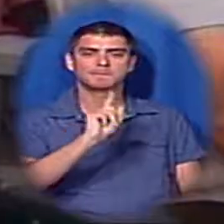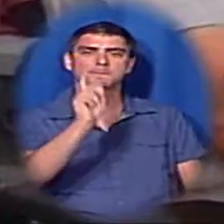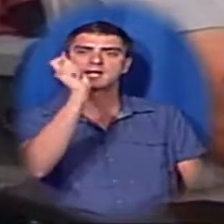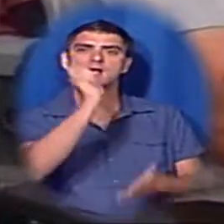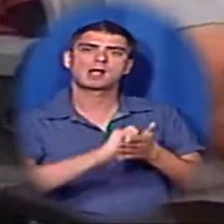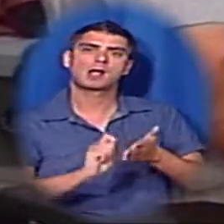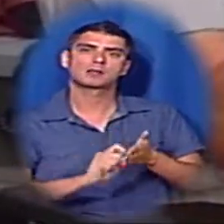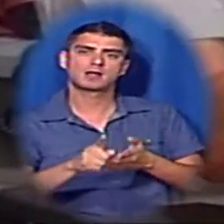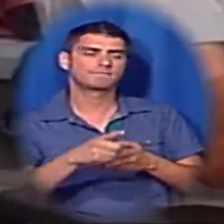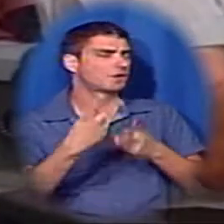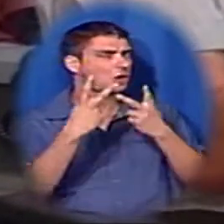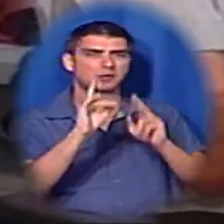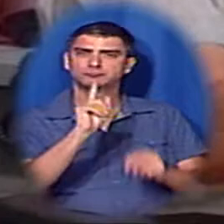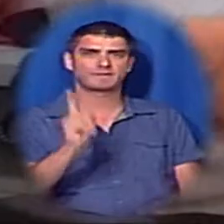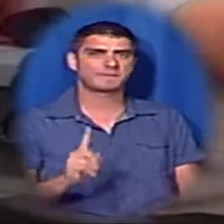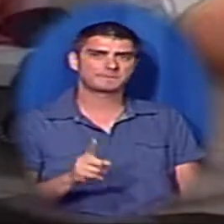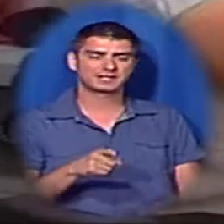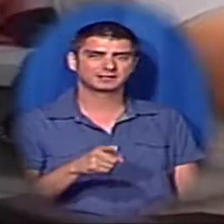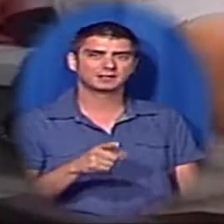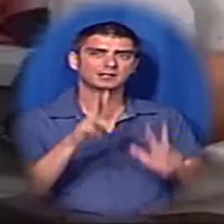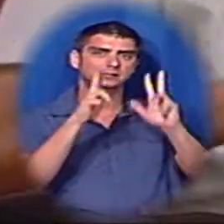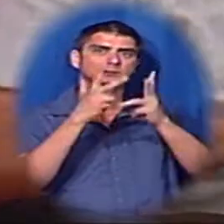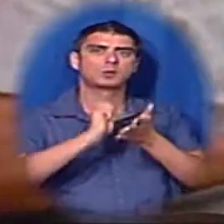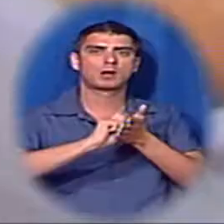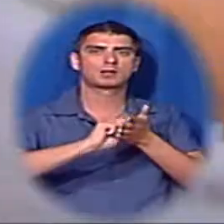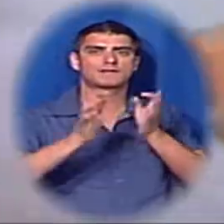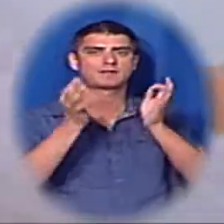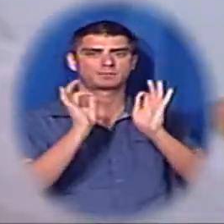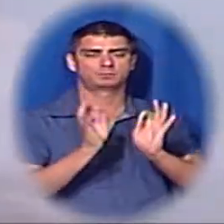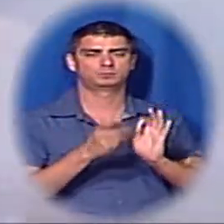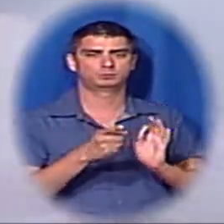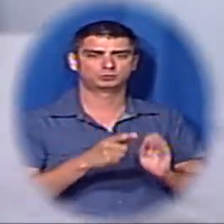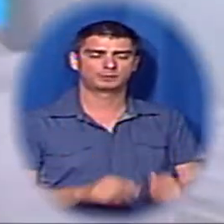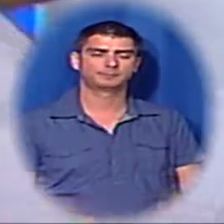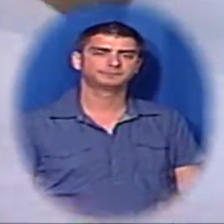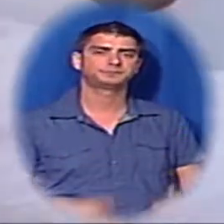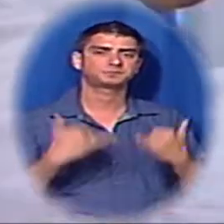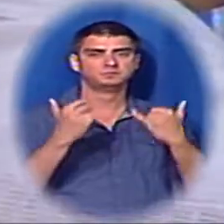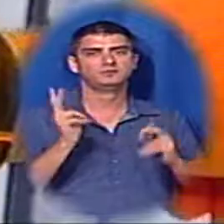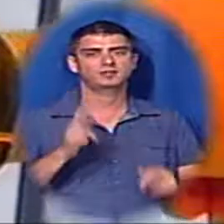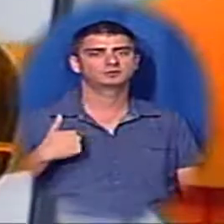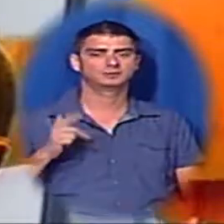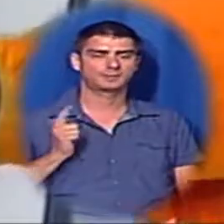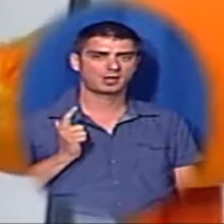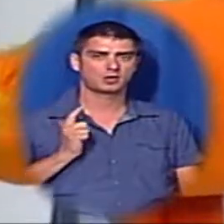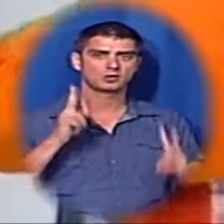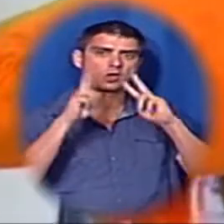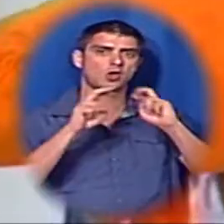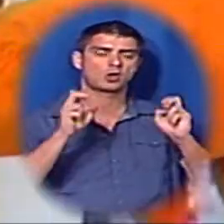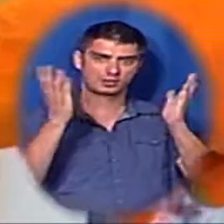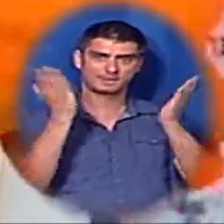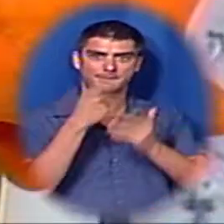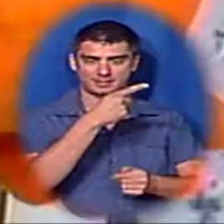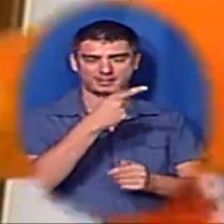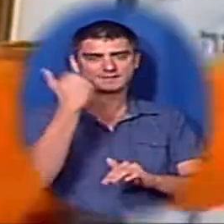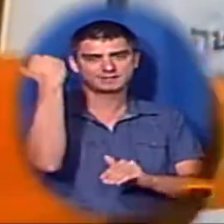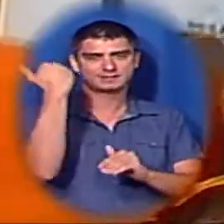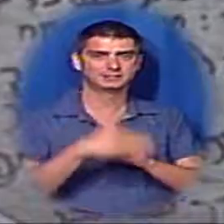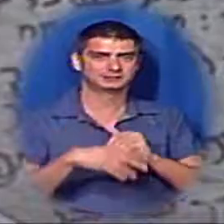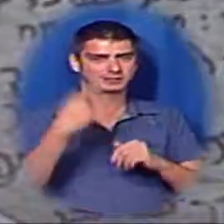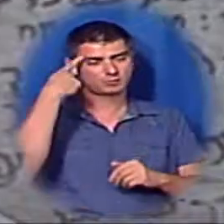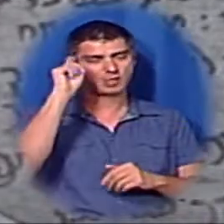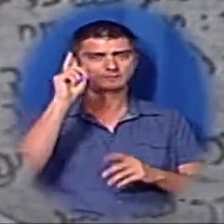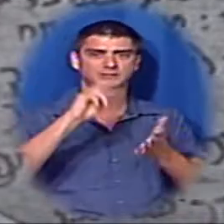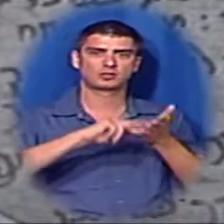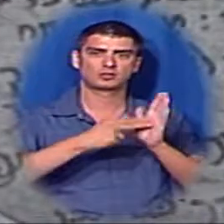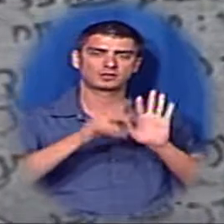איזשהו סופר, לא משנה כרגע מי, בצורת כתיבה מסוימת. עכשיו רק נותר לחכות שהחוקרים בנגב יסיימו לפתח את